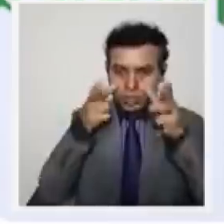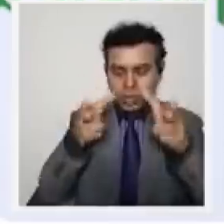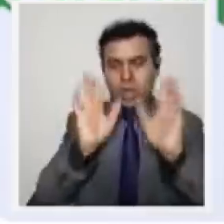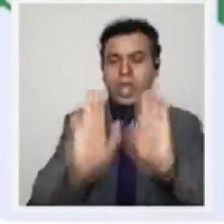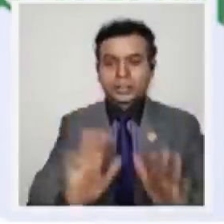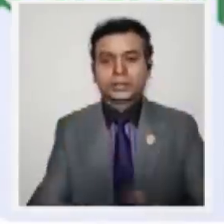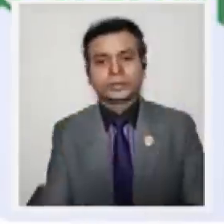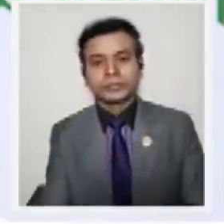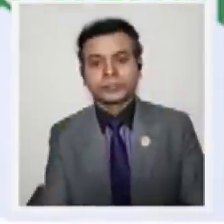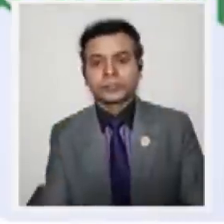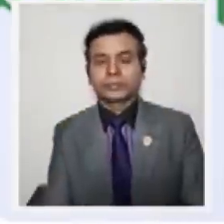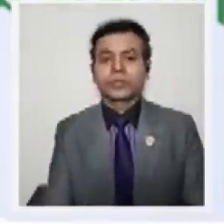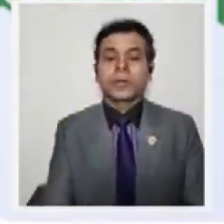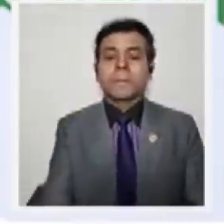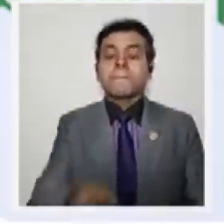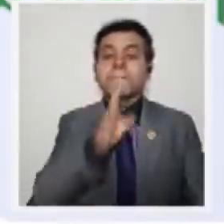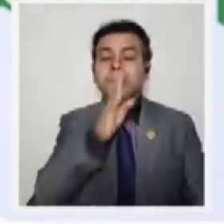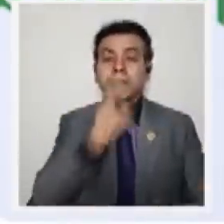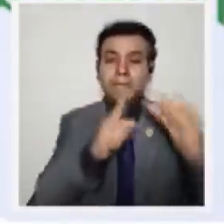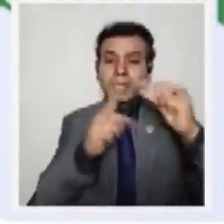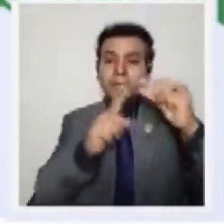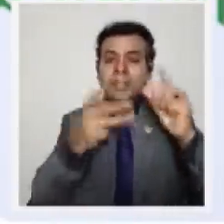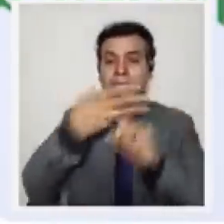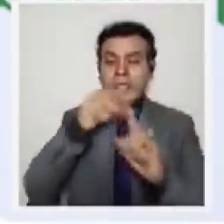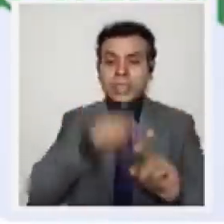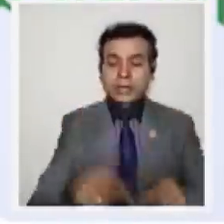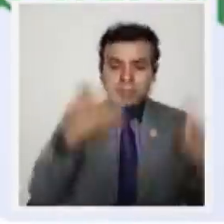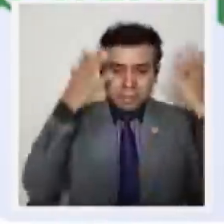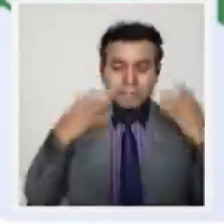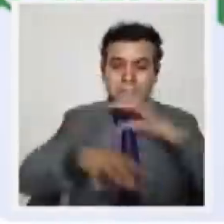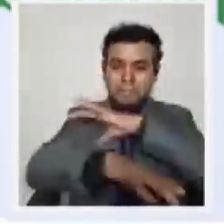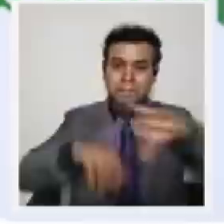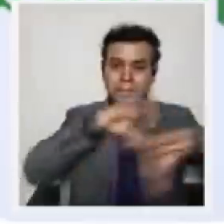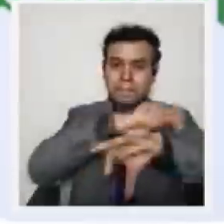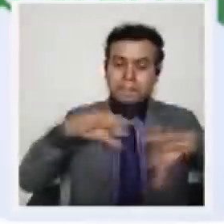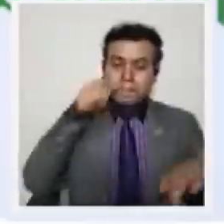31,991 জনকে, এবং বাকি যা কোয়ারেন্টাইনে আছে তারা বাসায় হোম কোয়ারেন্টাইনে।